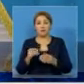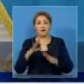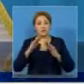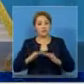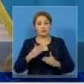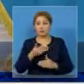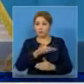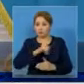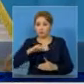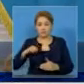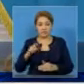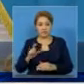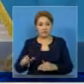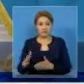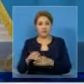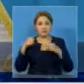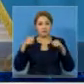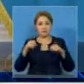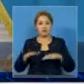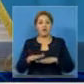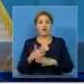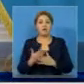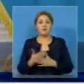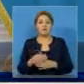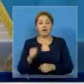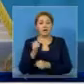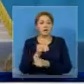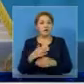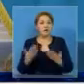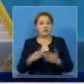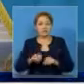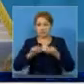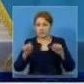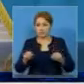Ал біз өз тарапымыздан халықаралық сауда мен инвестиция бойынша әріптестікке қашанда ашықпыз.